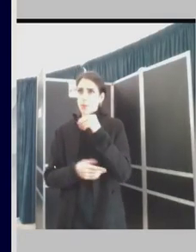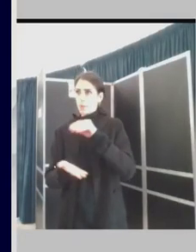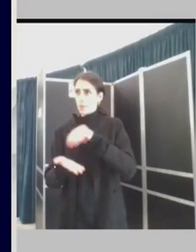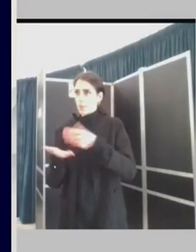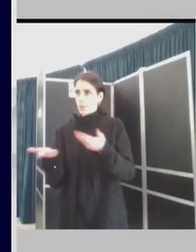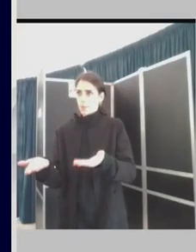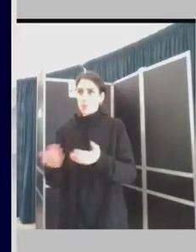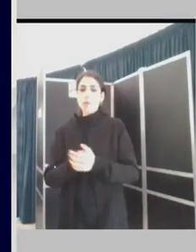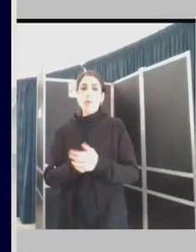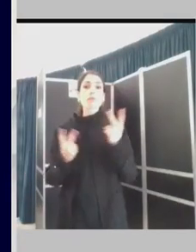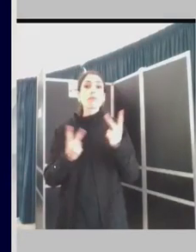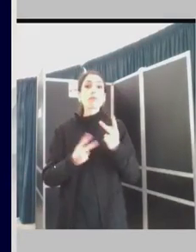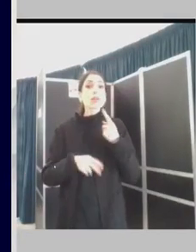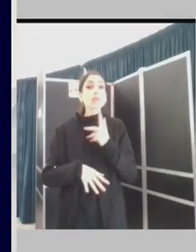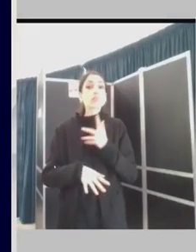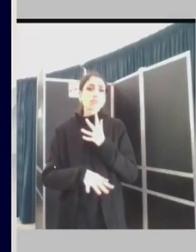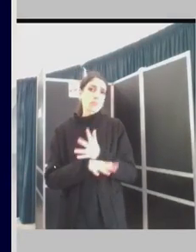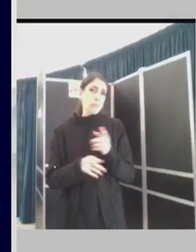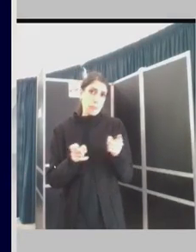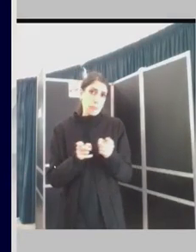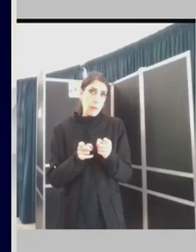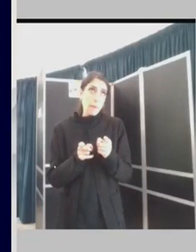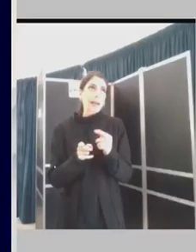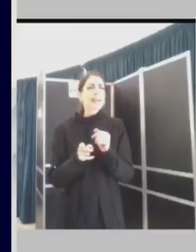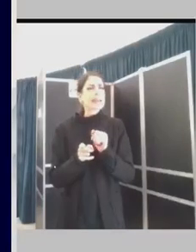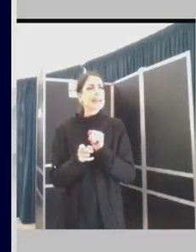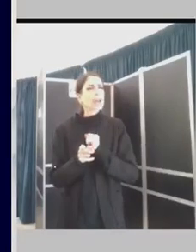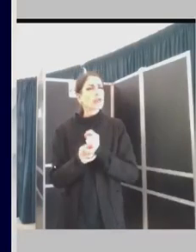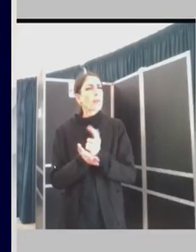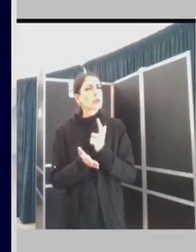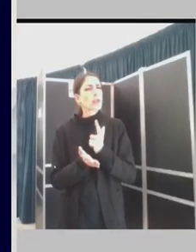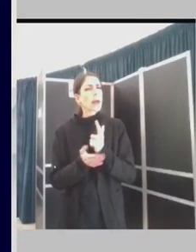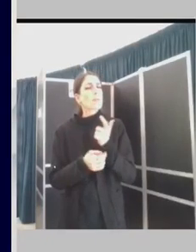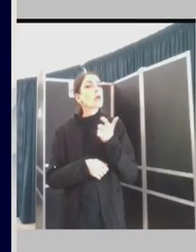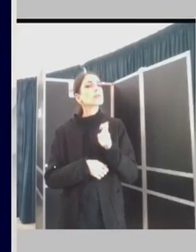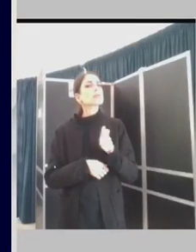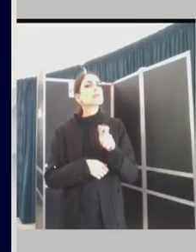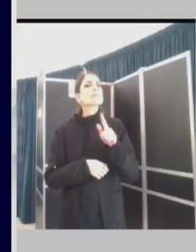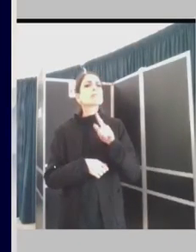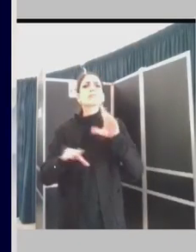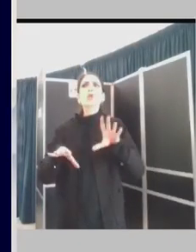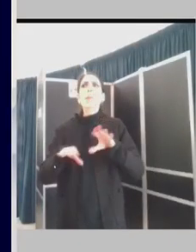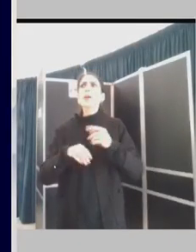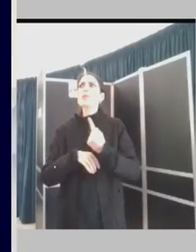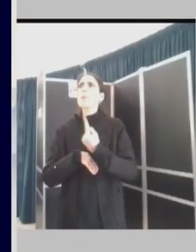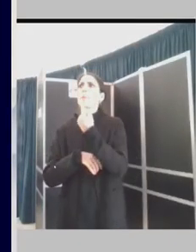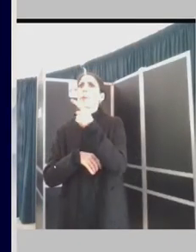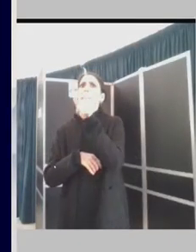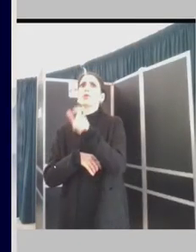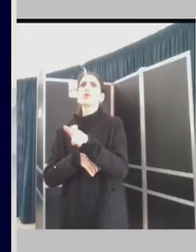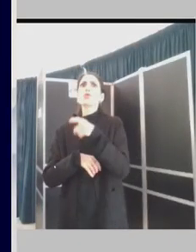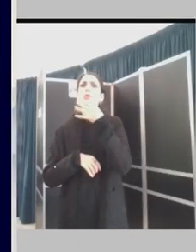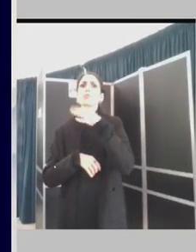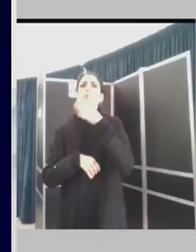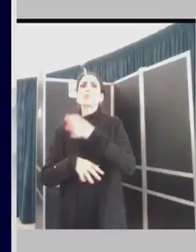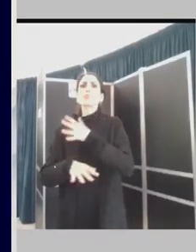perché in tutti gli interventi, a partire dalla Presidente, si è parlato di quanto sia importante